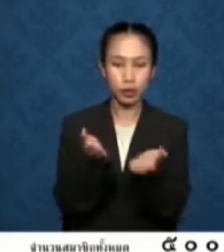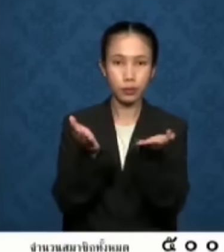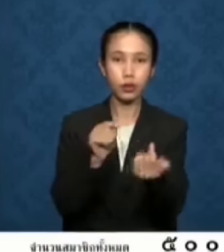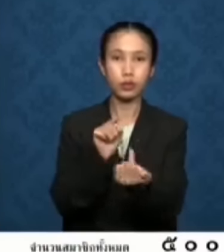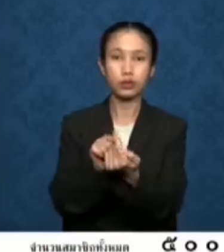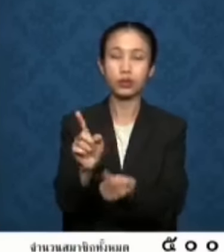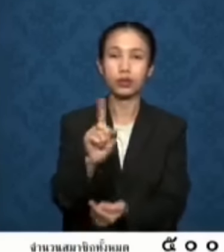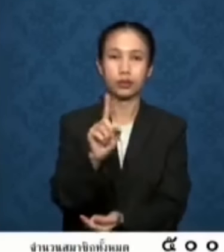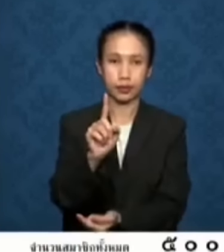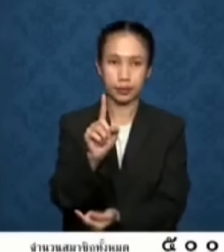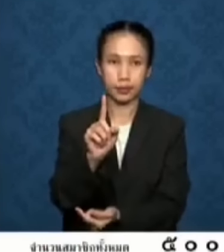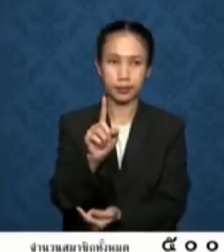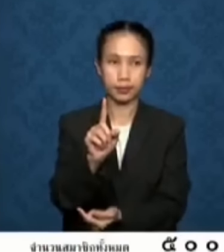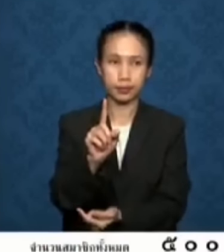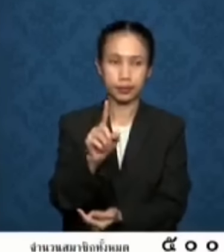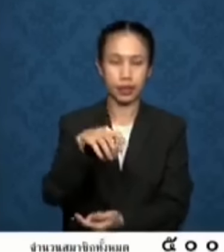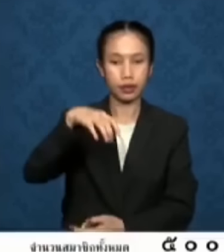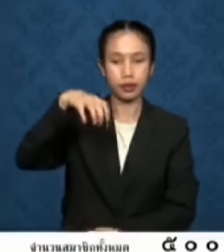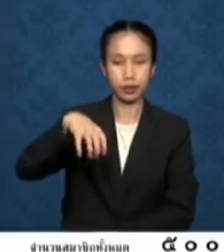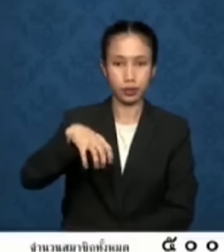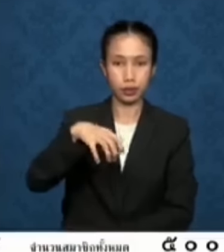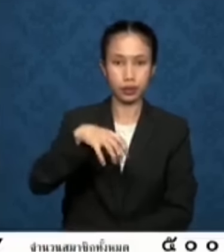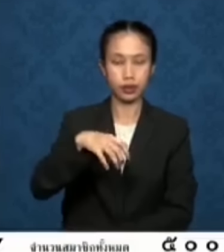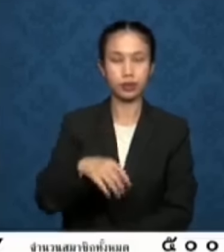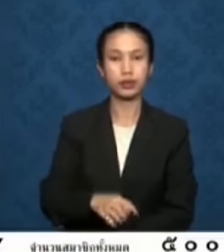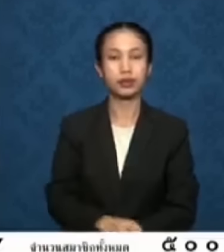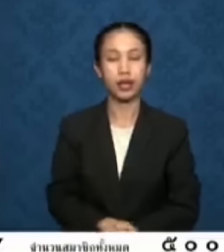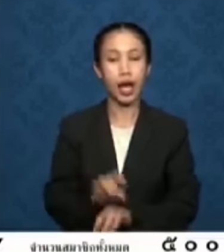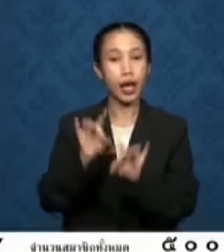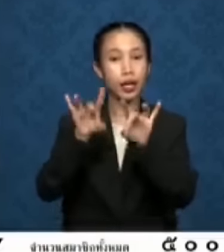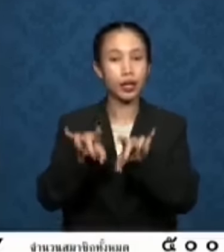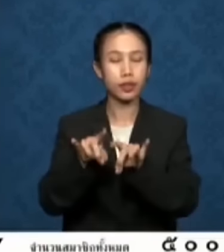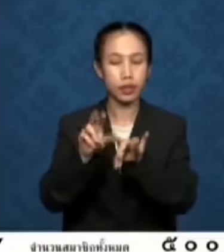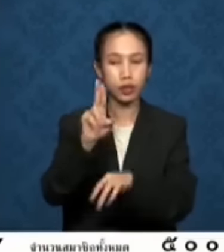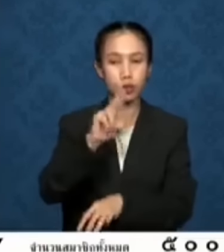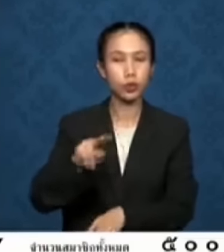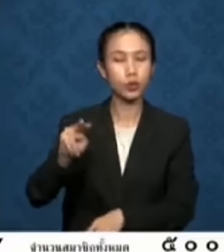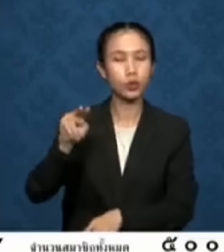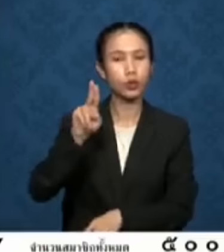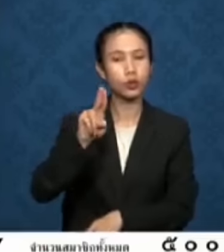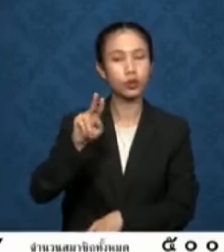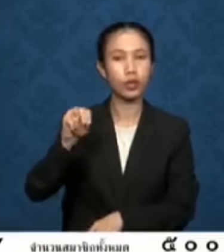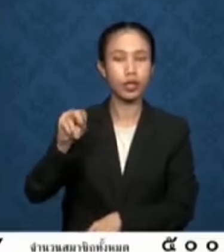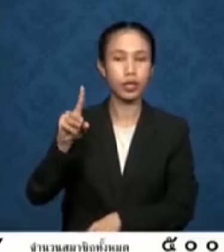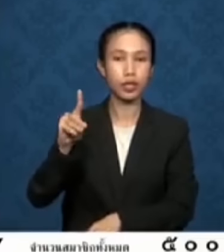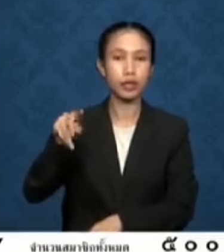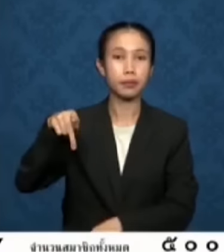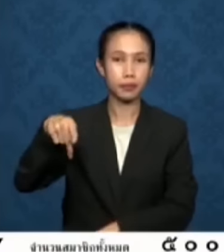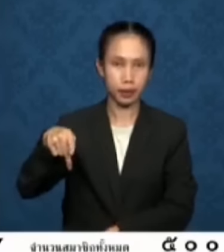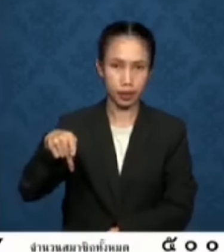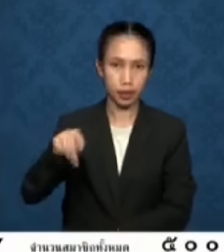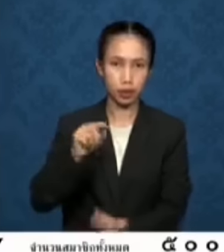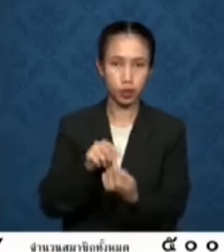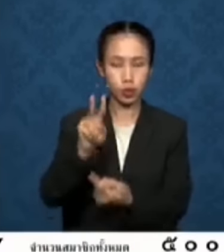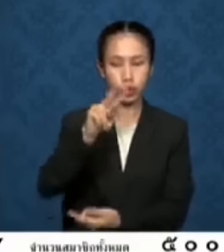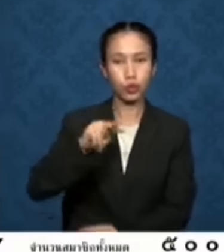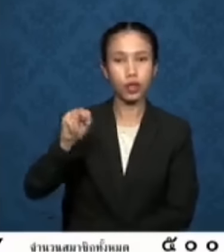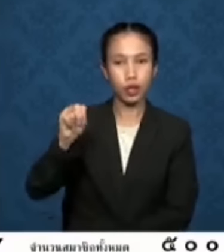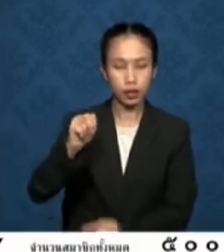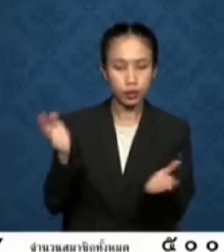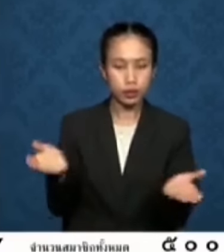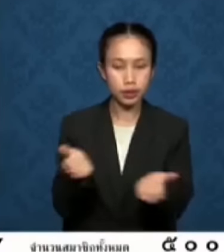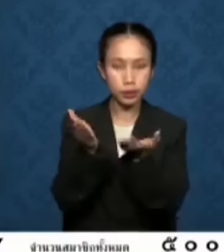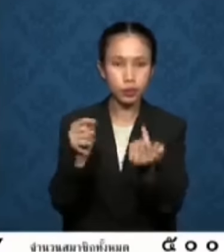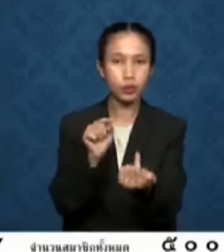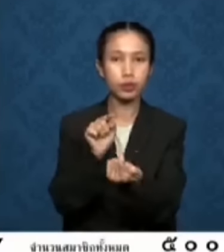างเป็นทางการนะครับจากสถานทูตออสเตรเลียแล้วก็ UNDP แล้วก็ UN ด้วยนะครับที่เราจะขับเคลื่อนอเจนดา